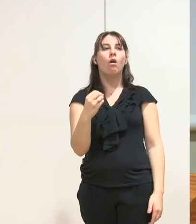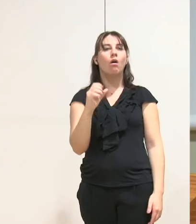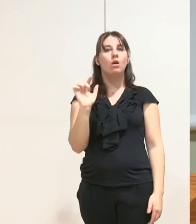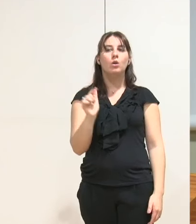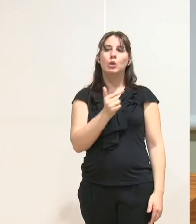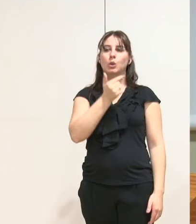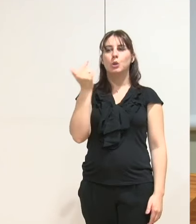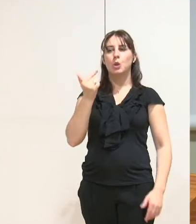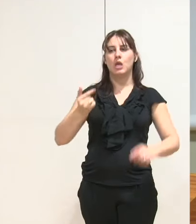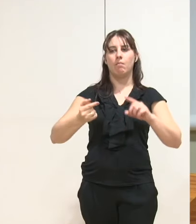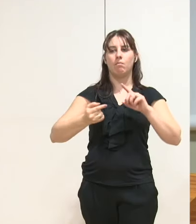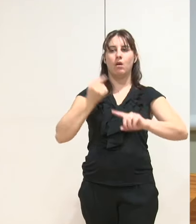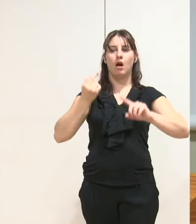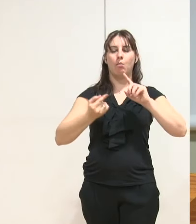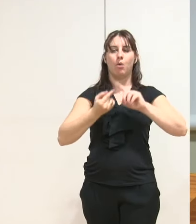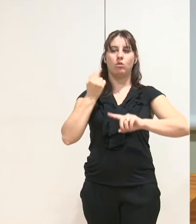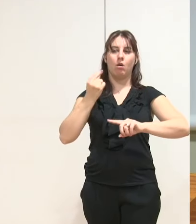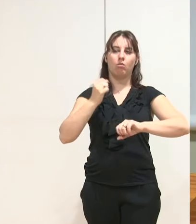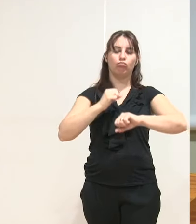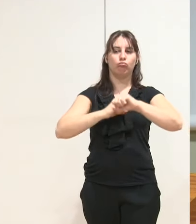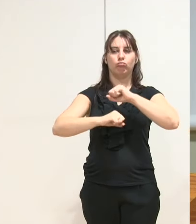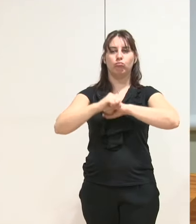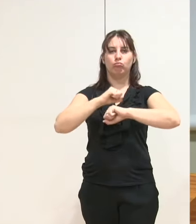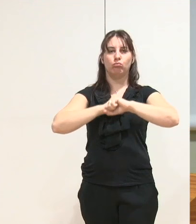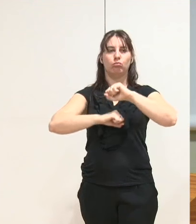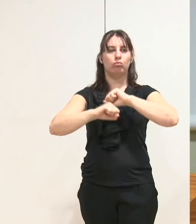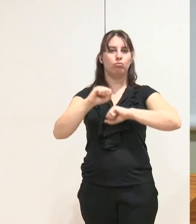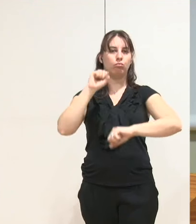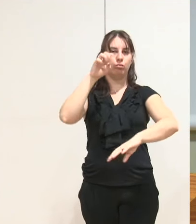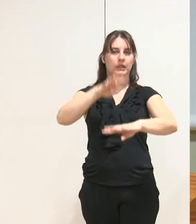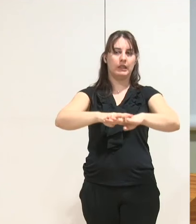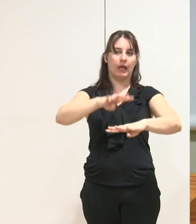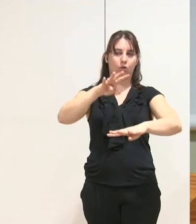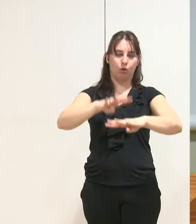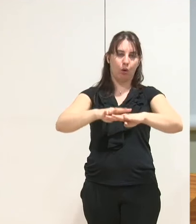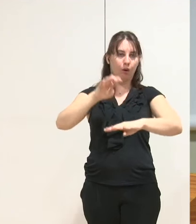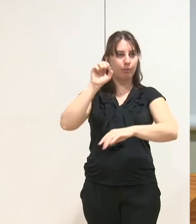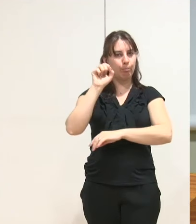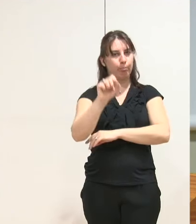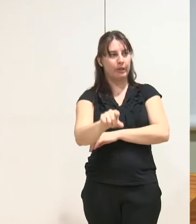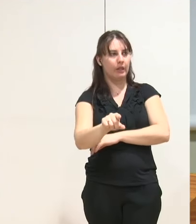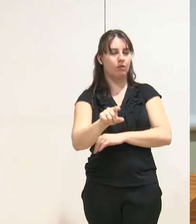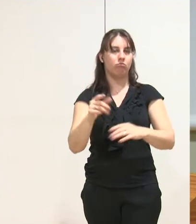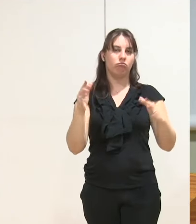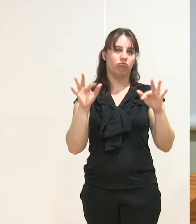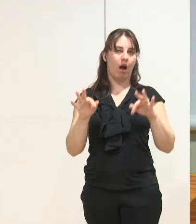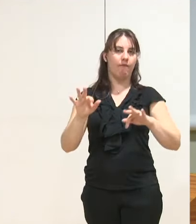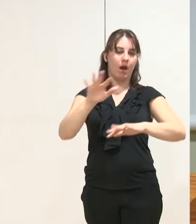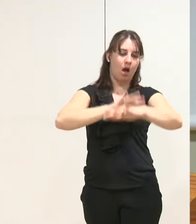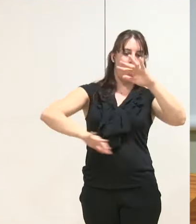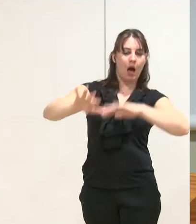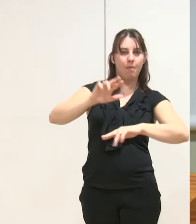structurant sur euh ce secteur en terme euh d'aménagement